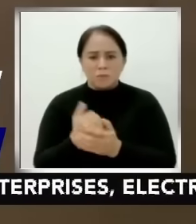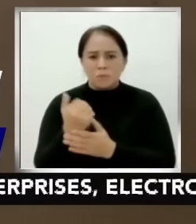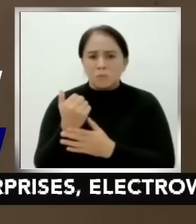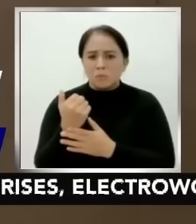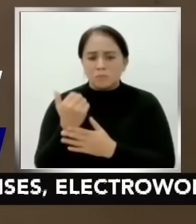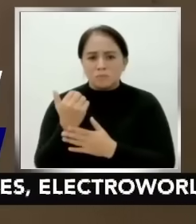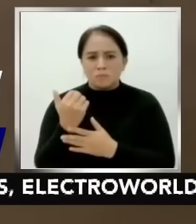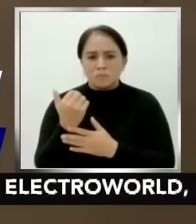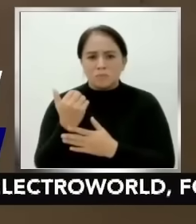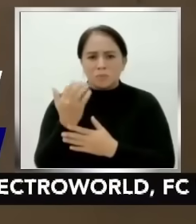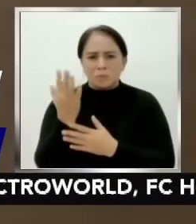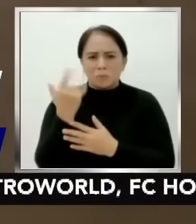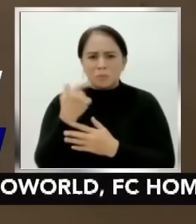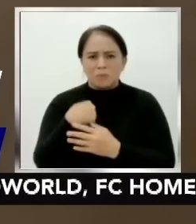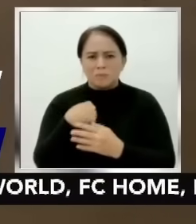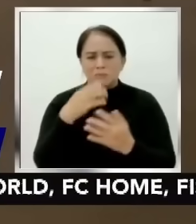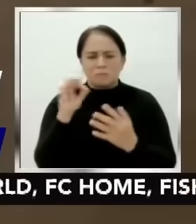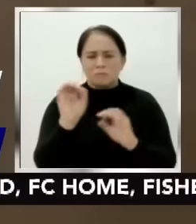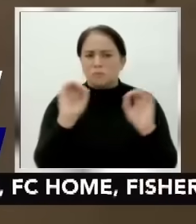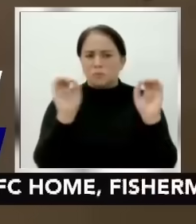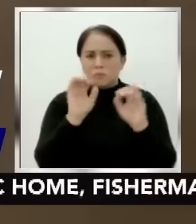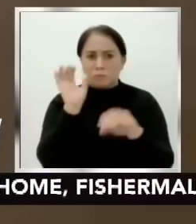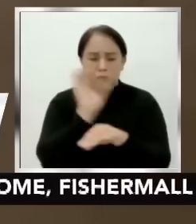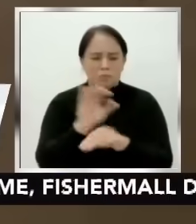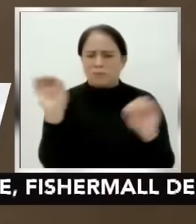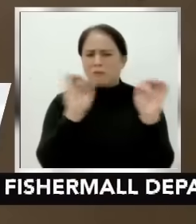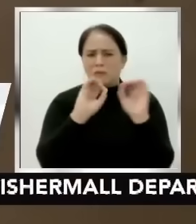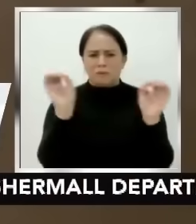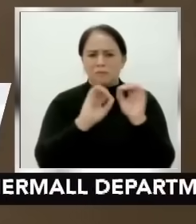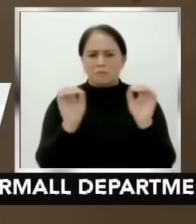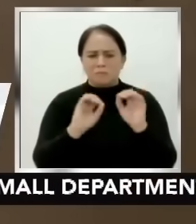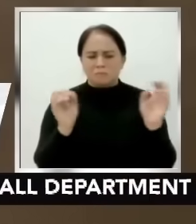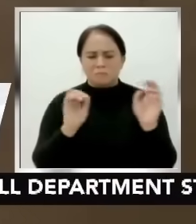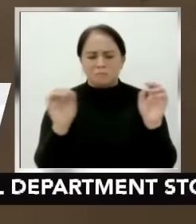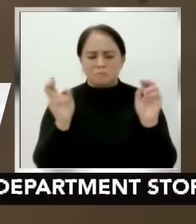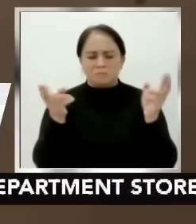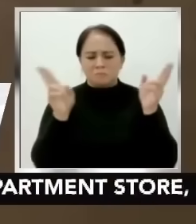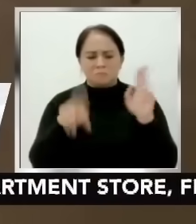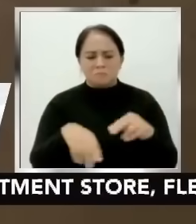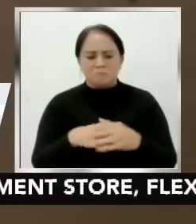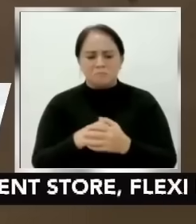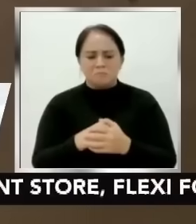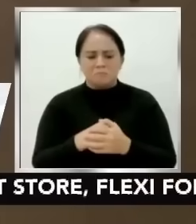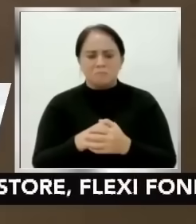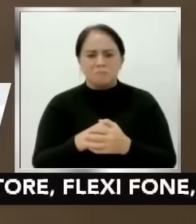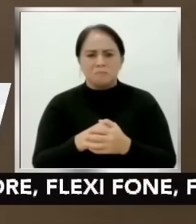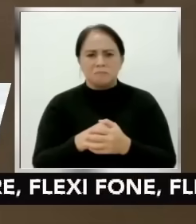Anong pinipili? Wala naman ganyan na nangyayari. Mix and match daw sila. No. Against their will.